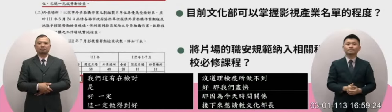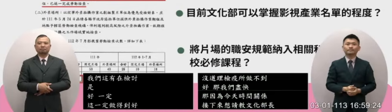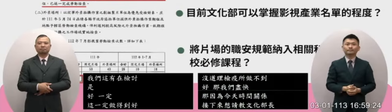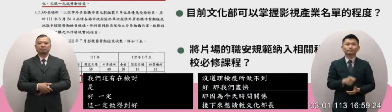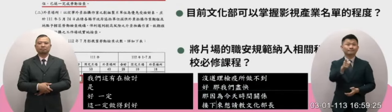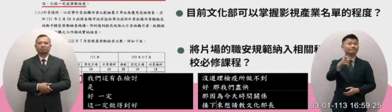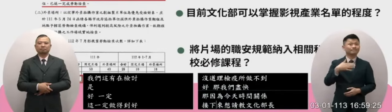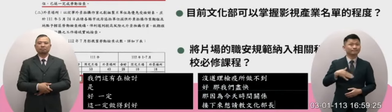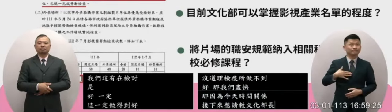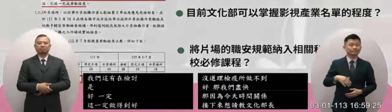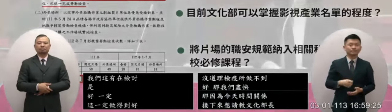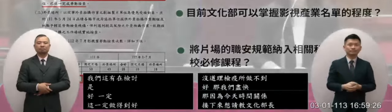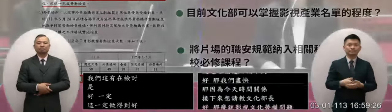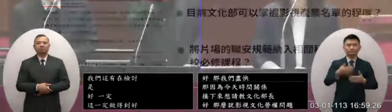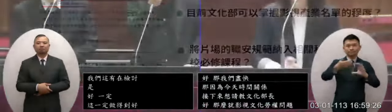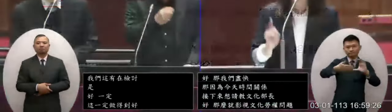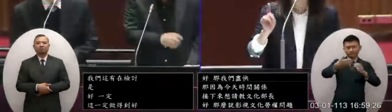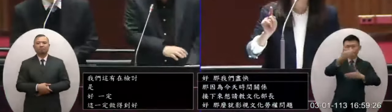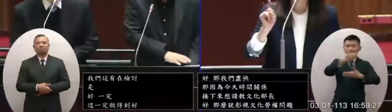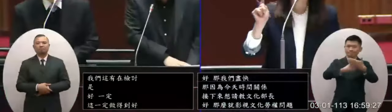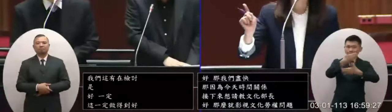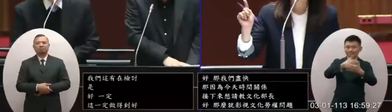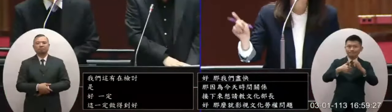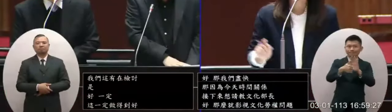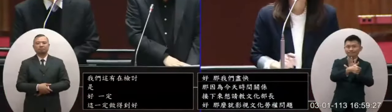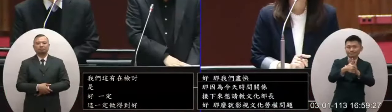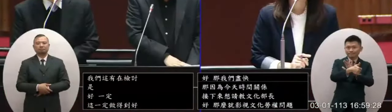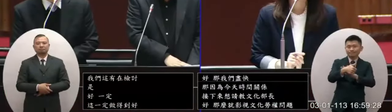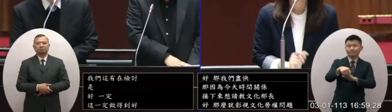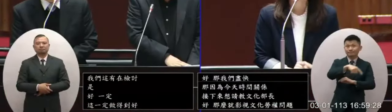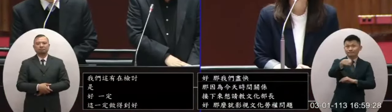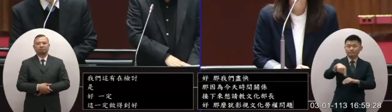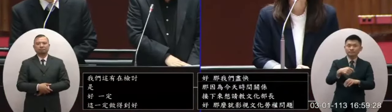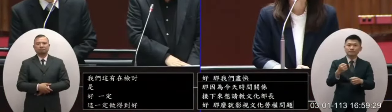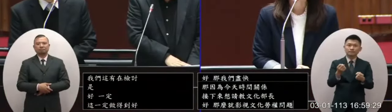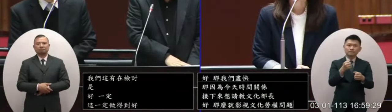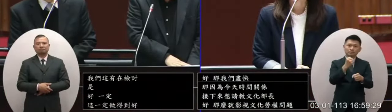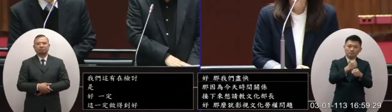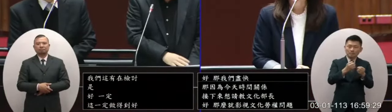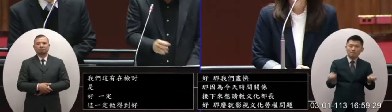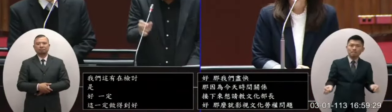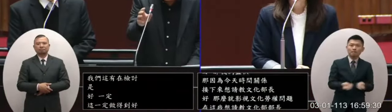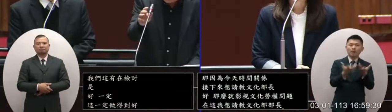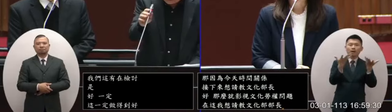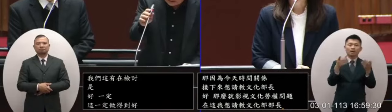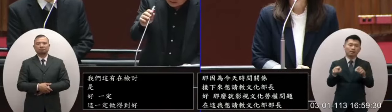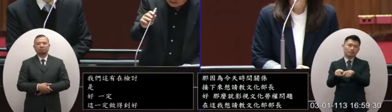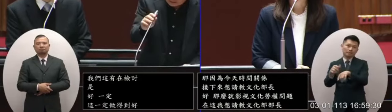是您知道就是影视文化的从业人员他们的职灾是一般劳工的大概几倍？